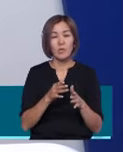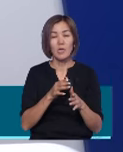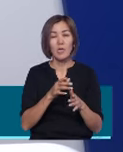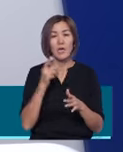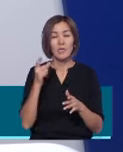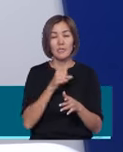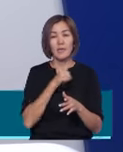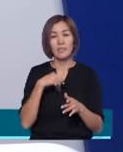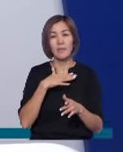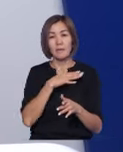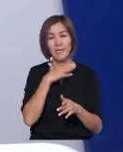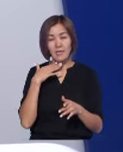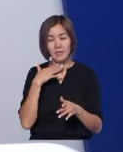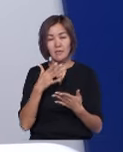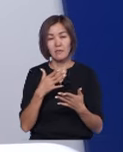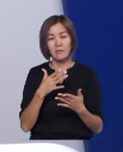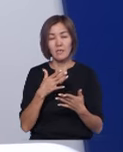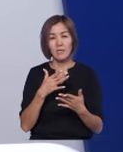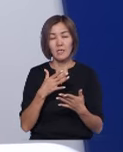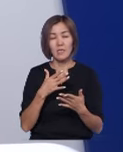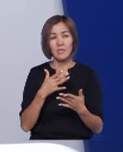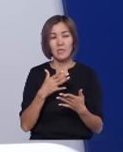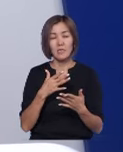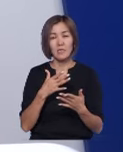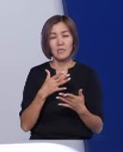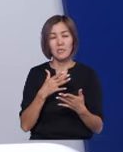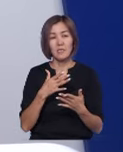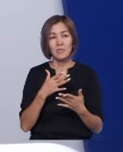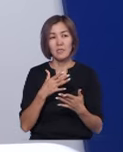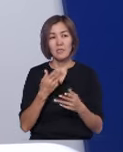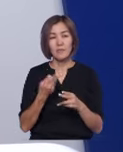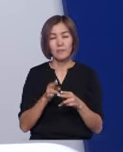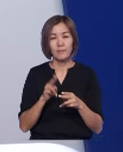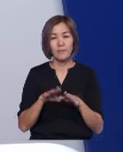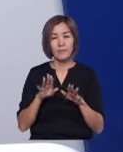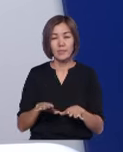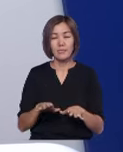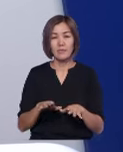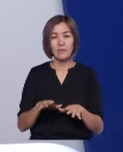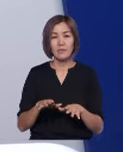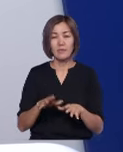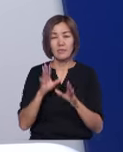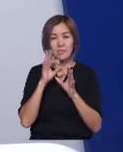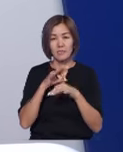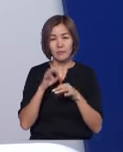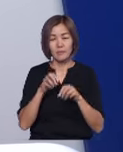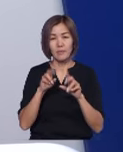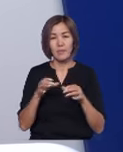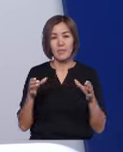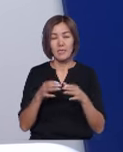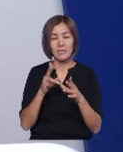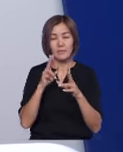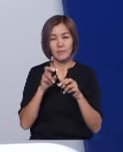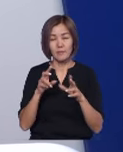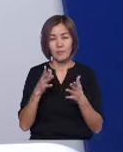пользования без ведома ветеринарной службы сельского округа. На месте выехали ветеринарные и санитарные специалисты, взяты и